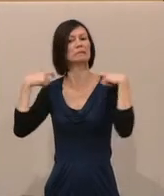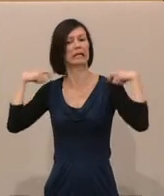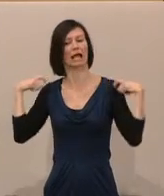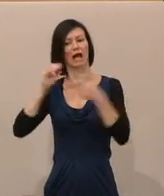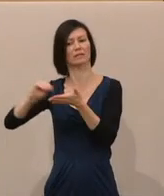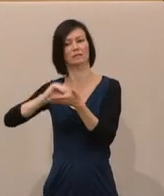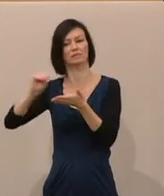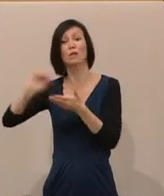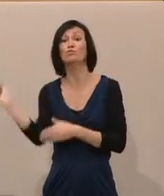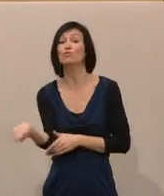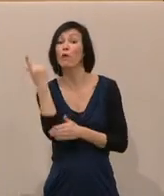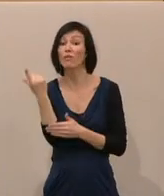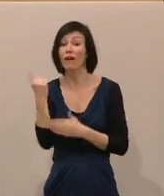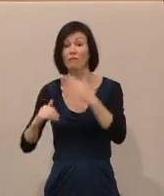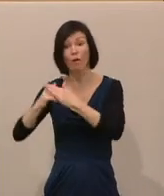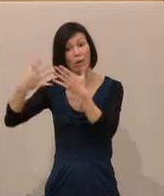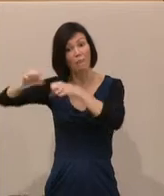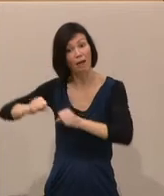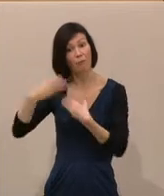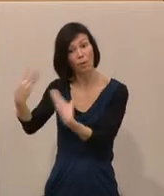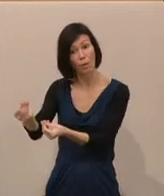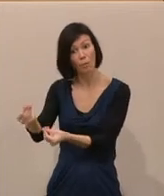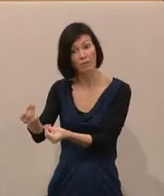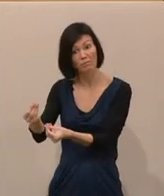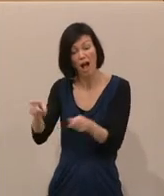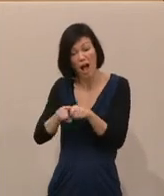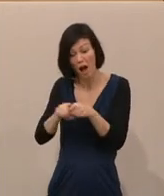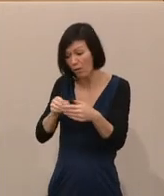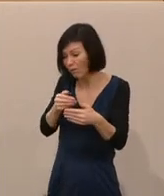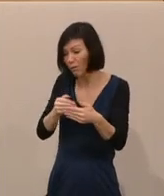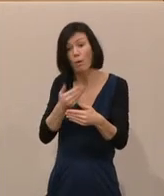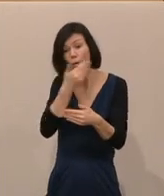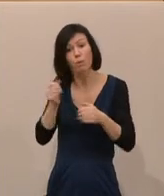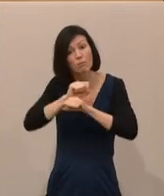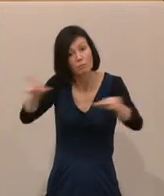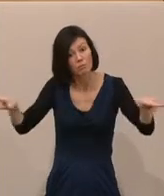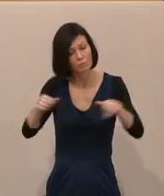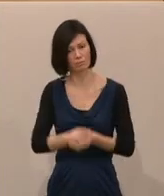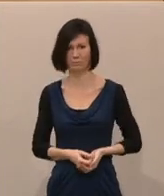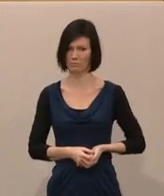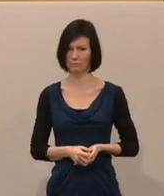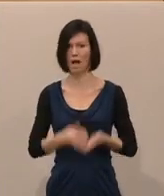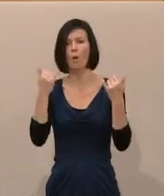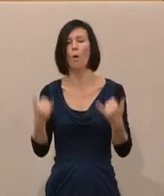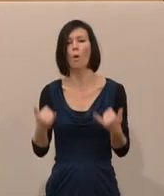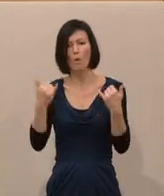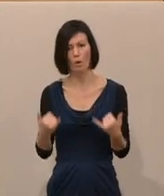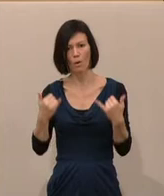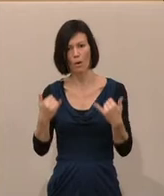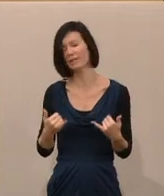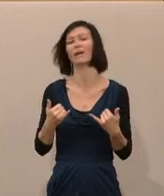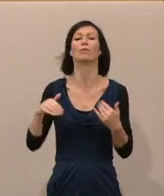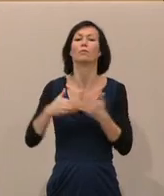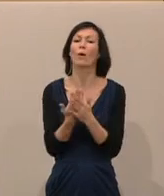zunächst sogar ohne Ausschreibung. Heute behandeln wir die Neukonstruktion der österreichischen